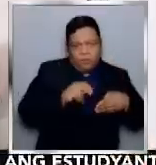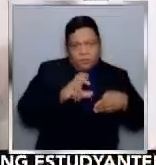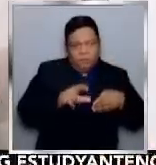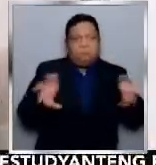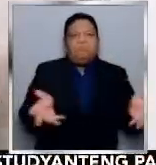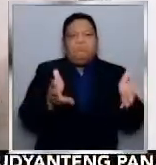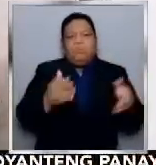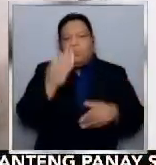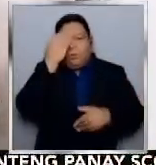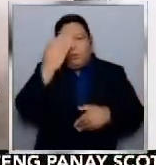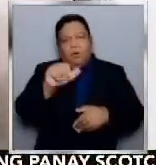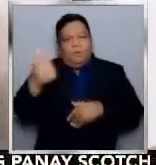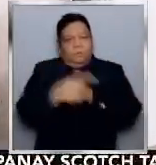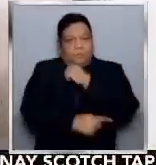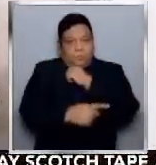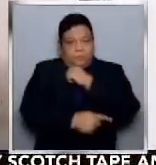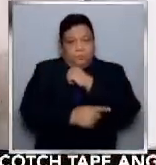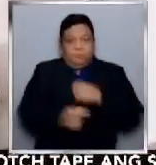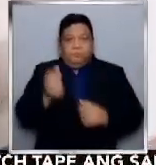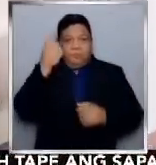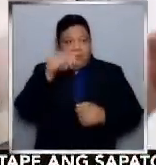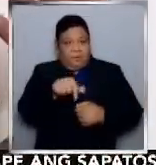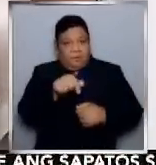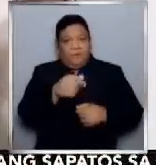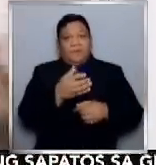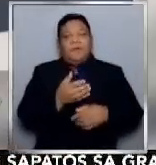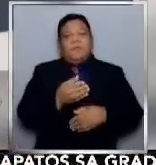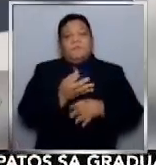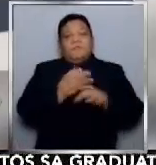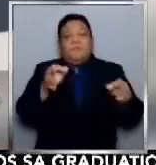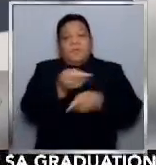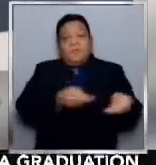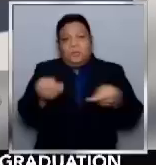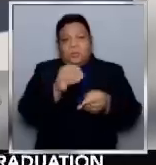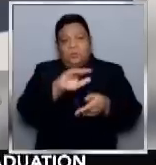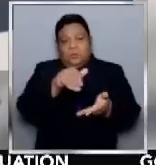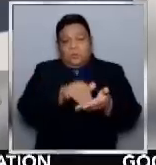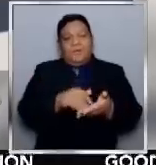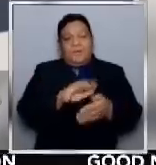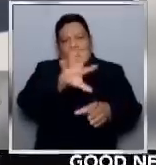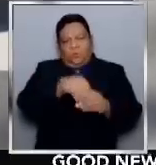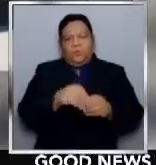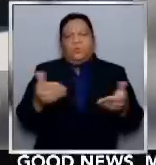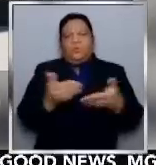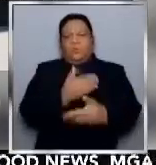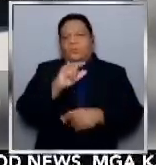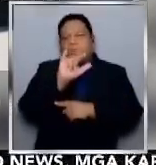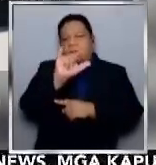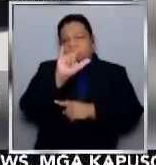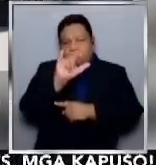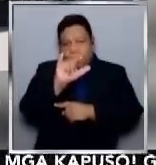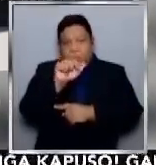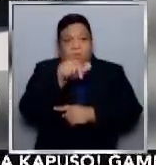probinsya. Sakop ng planong Bulacan Airport Ecozone ang itinatayong New Manila International Airport na kaya mag-accommodate na